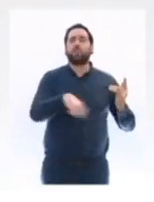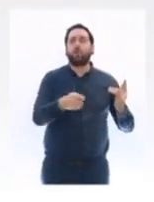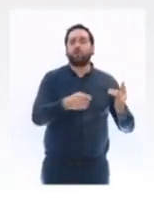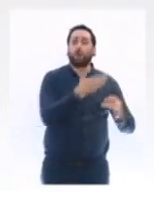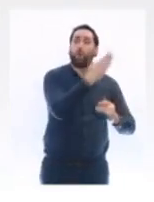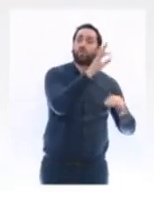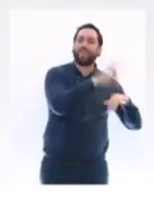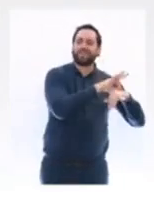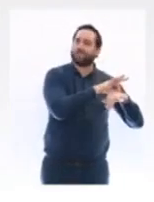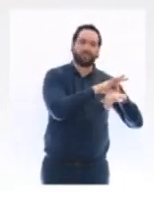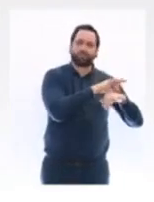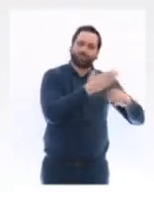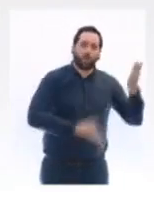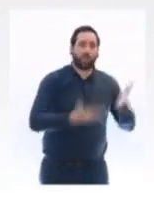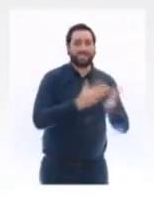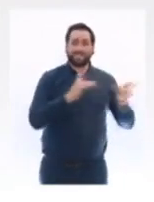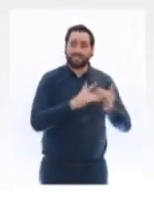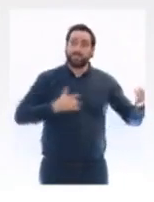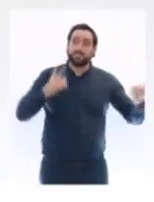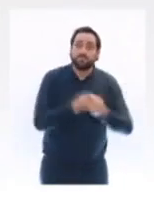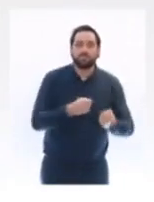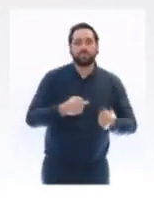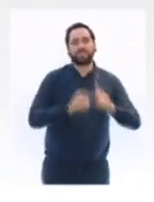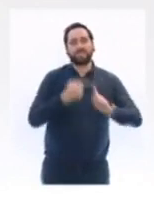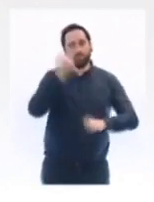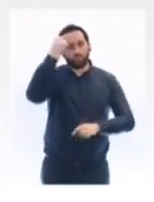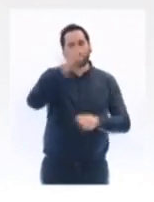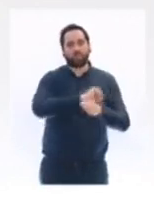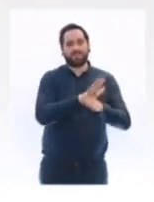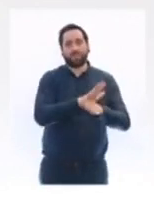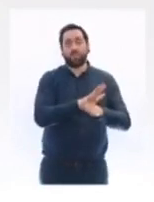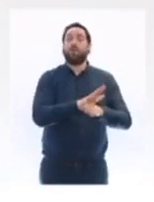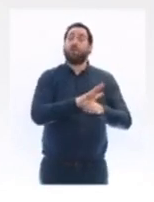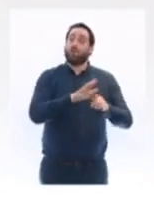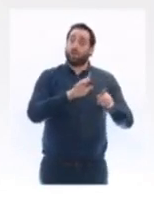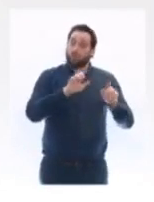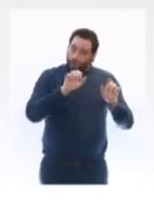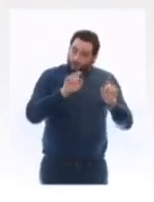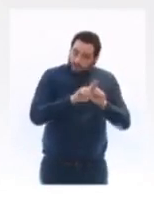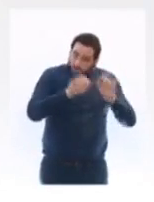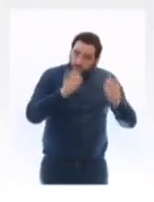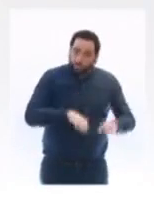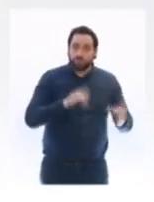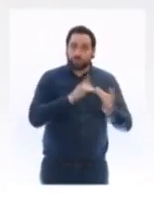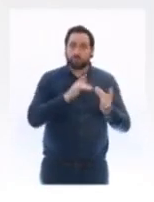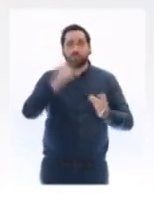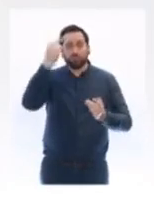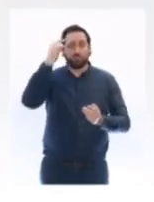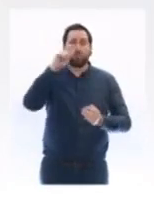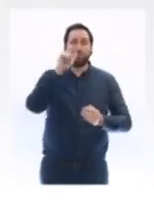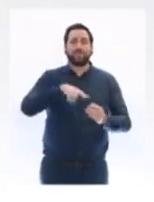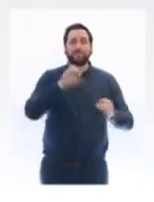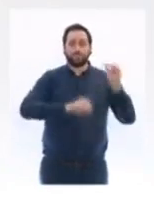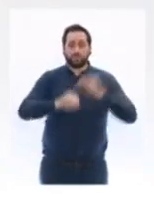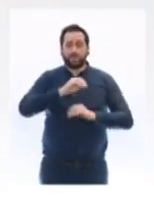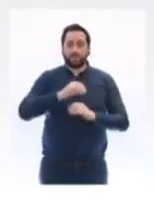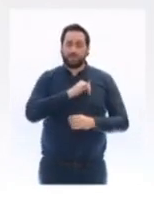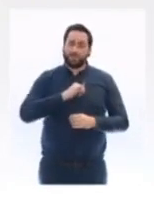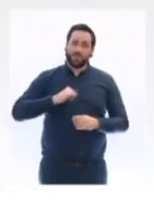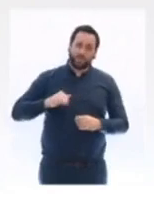c'est-à-dire déprogrammer des soins qui ne peuvent donc plus bénéficier aux malades qui n'ont pas forcément le coronavirus. Par